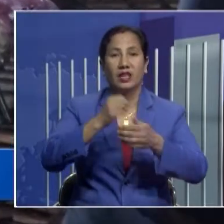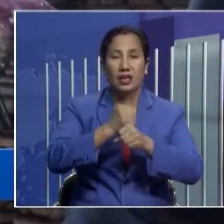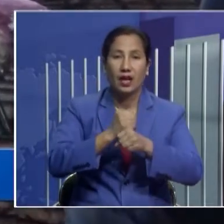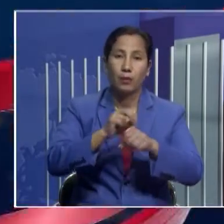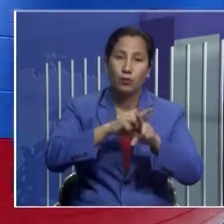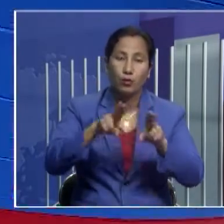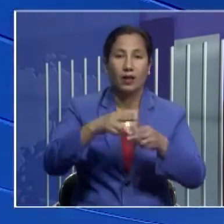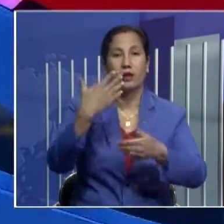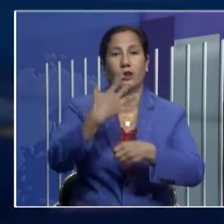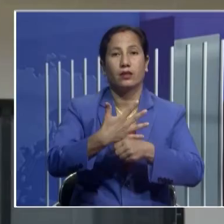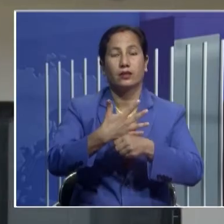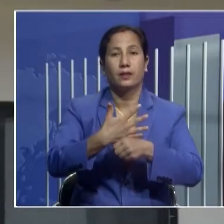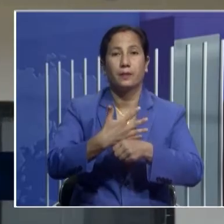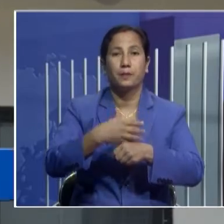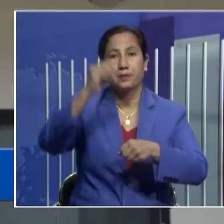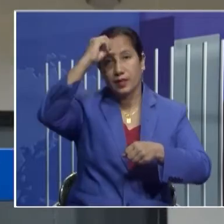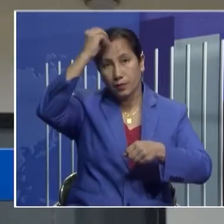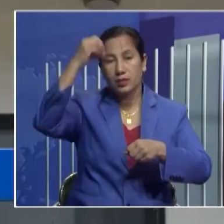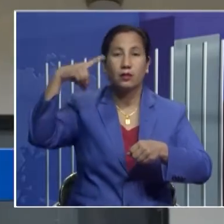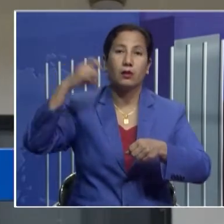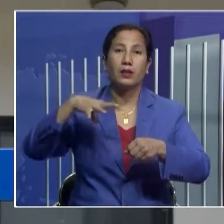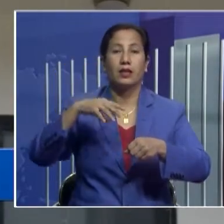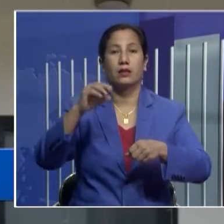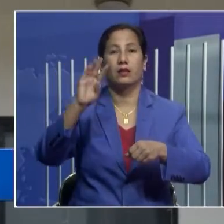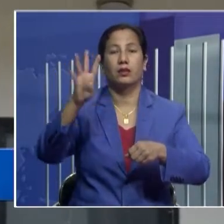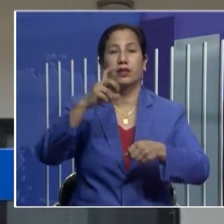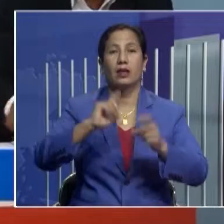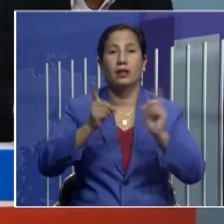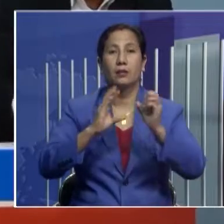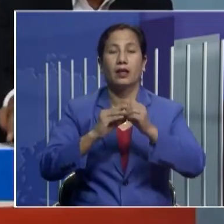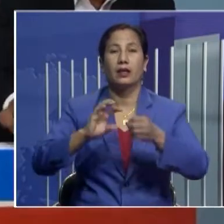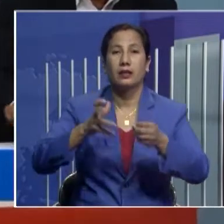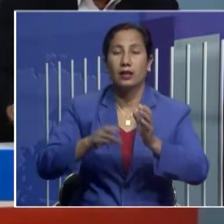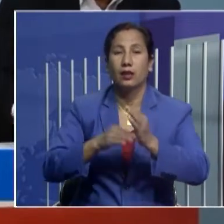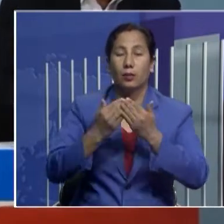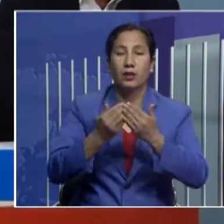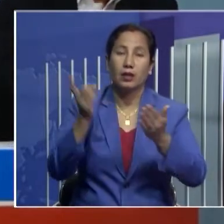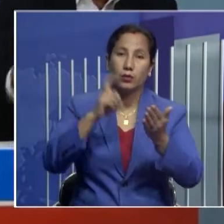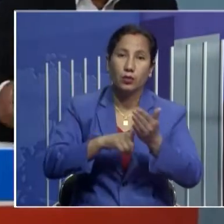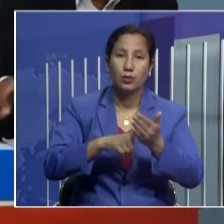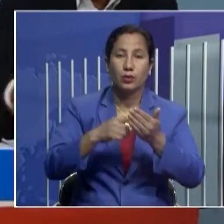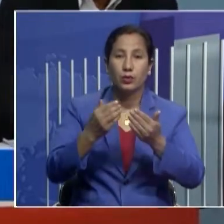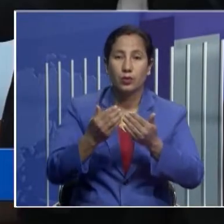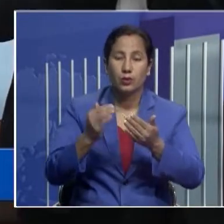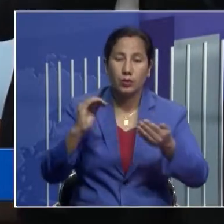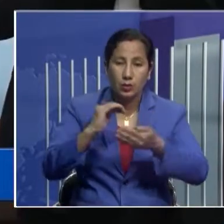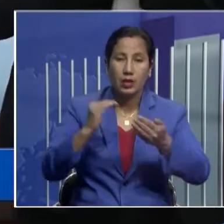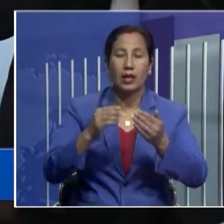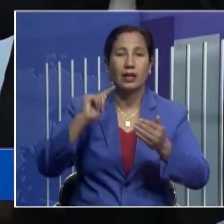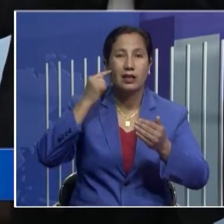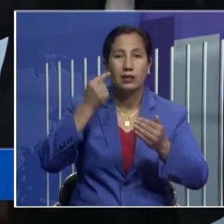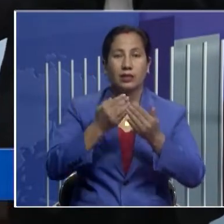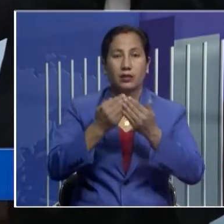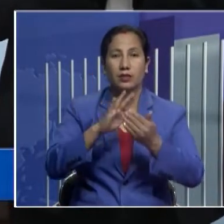लक्ष्य। पश्चिम नवलपरासीको बर्दघाट नगरपालिकामा स्थानीय तहको पाठ्यक्रम लागू। सानै कक्षादेखि विद्यार्थीलाई